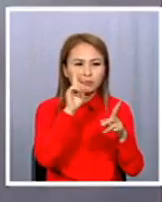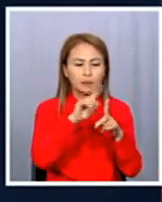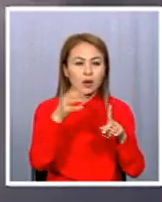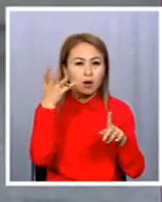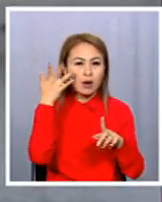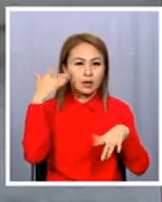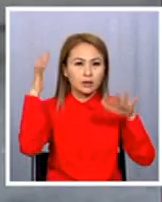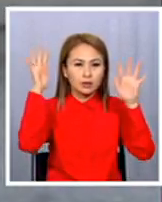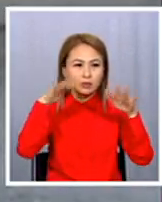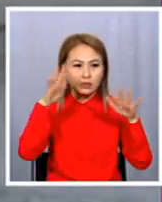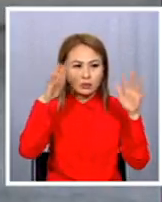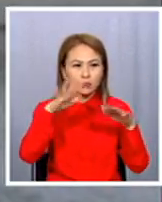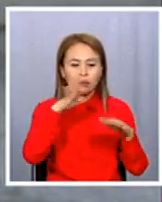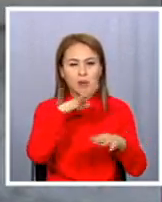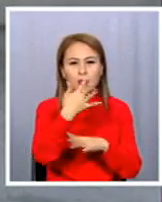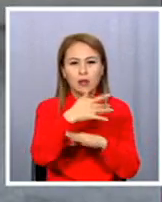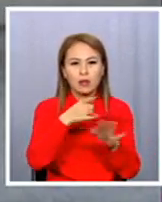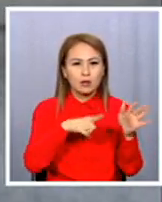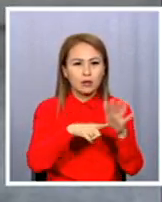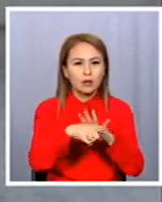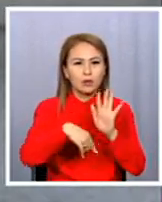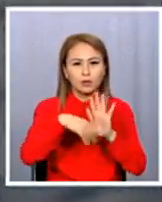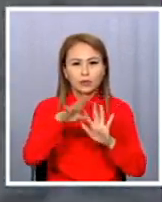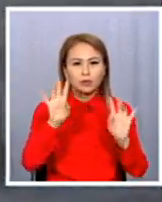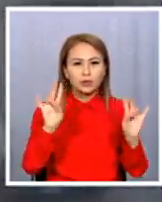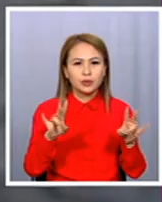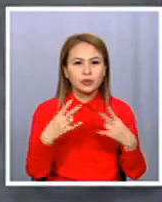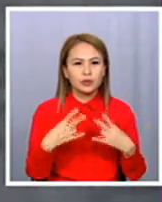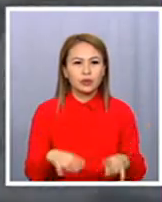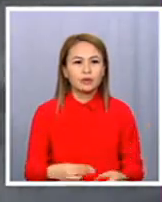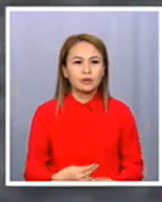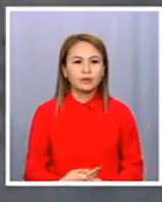күн күркіресе сыртқа шықпағаныңыз дұрыс.